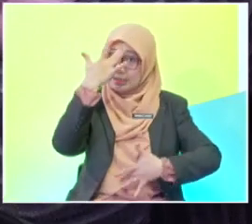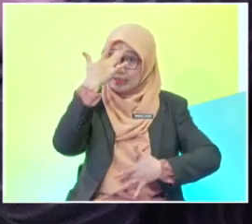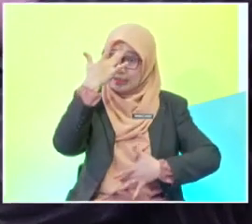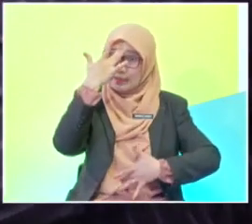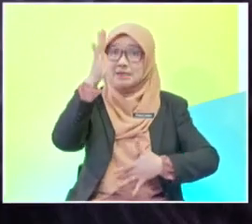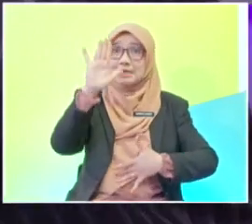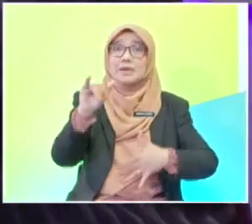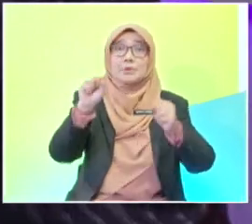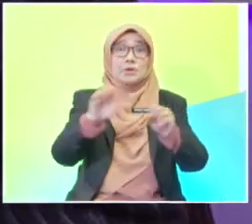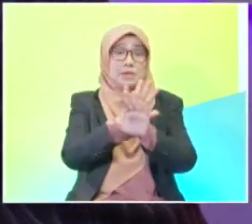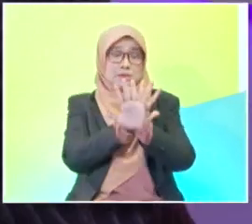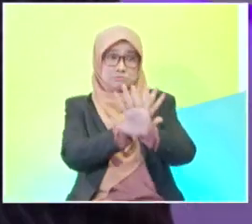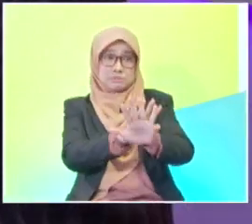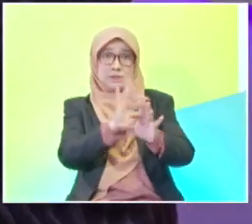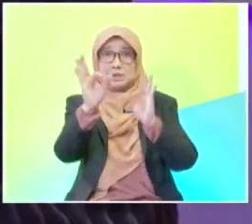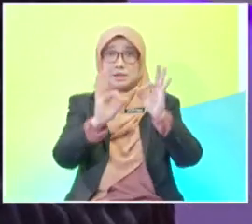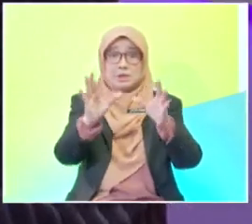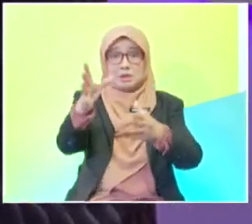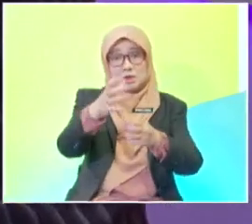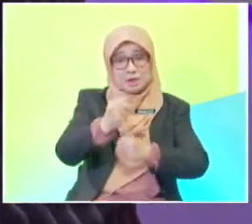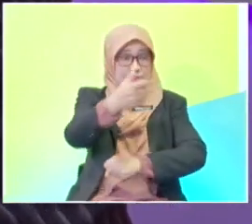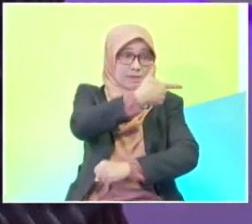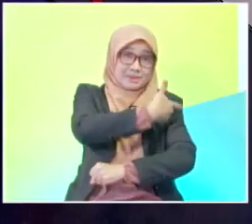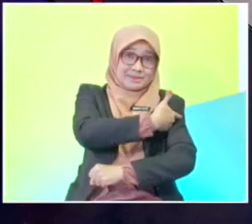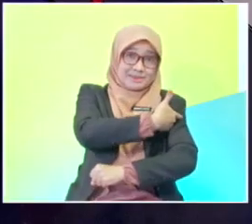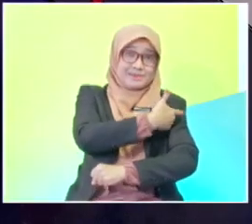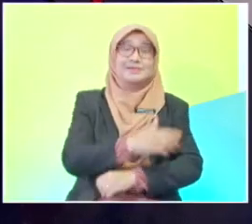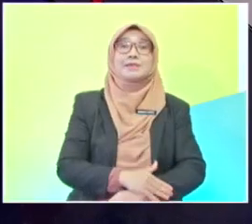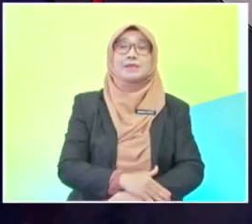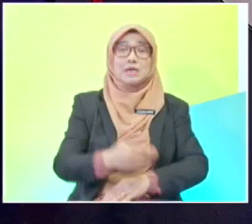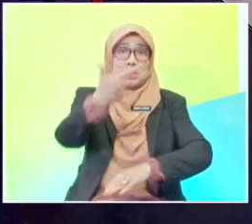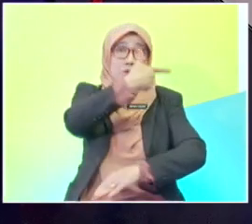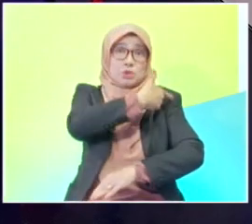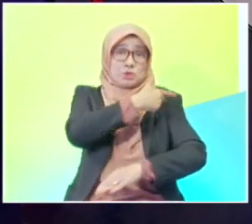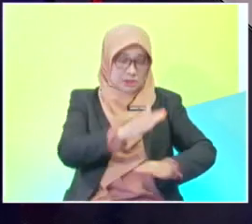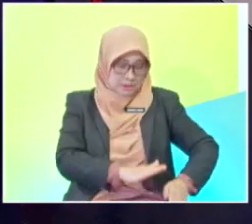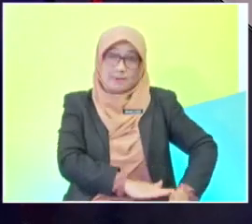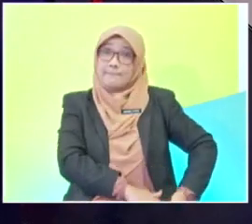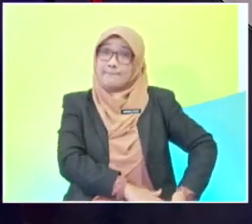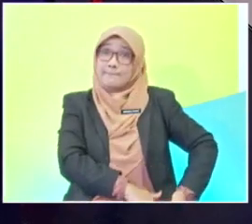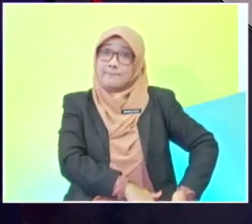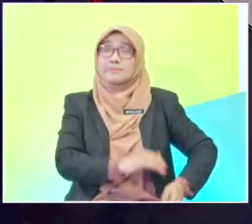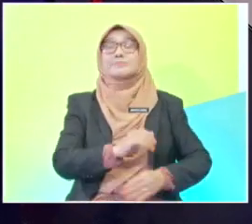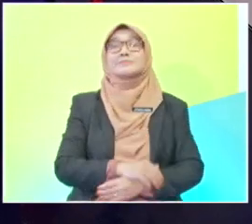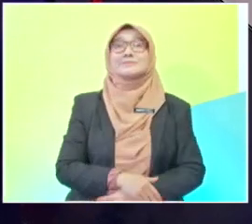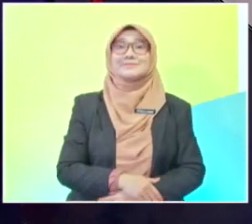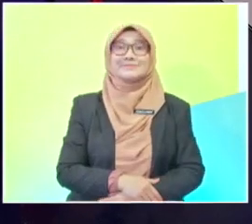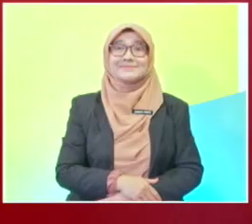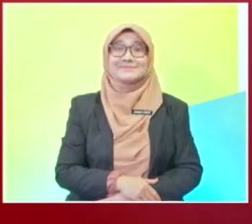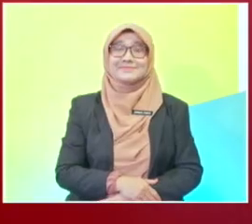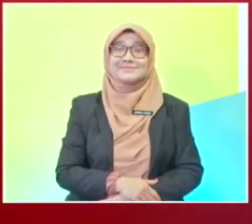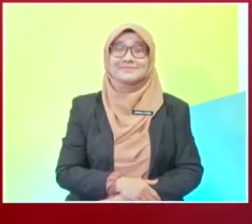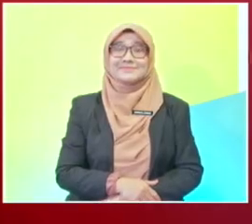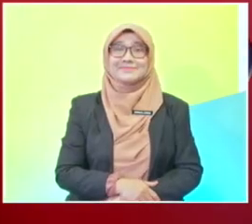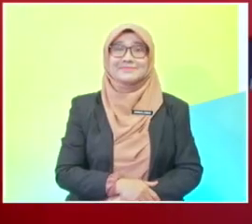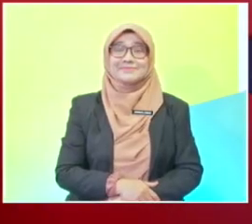dah? Sayang, kita cucuk sikit kita je. Tak apa. Injek sikitlah dekat paha dia. Okey, perlahan-lahan. Perlahan, sikit je. Sikit